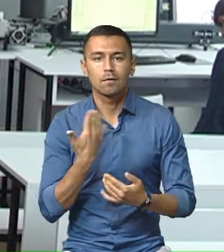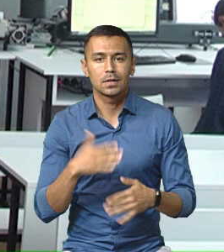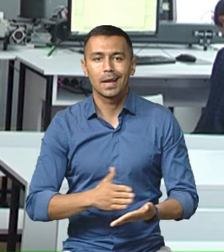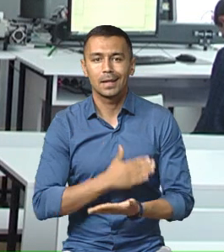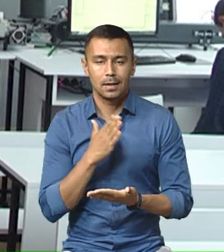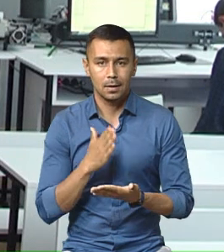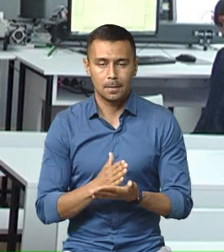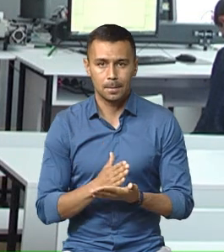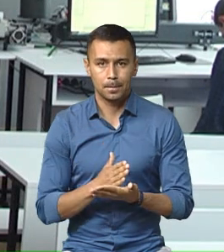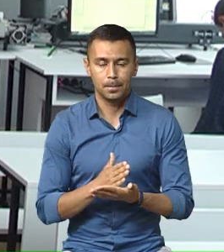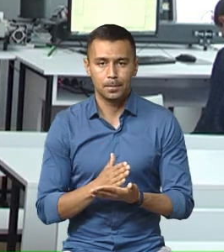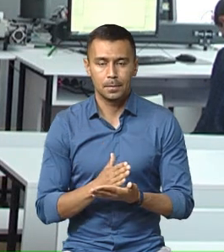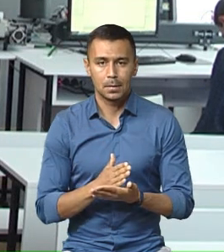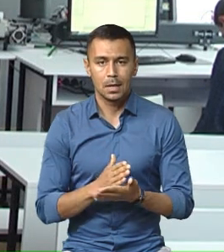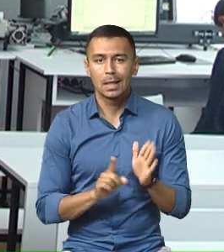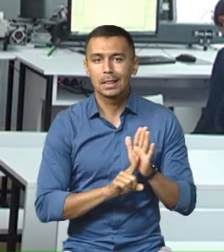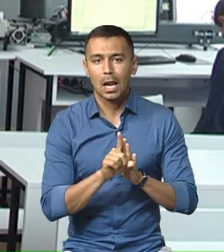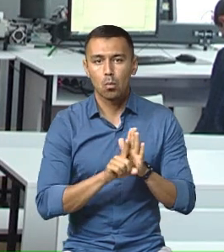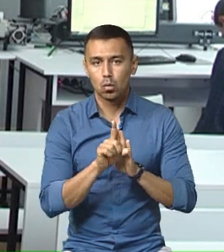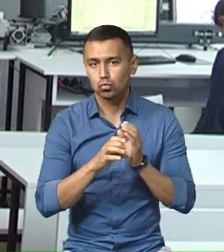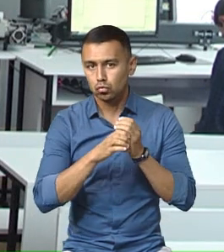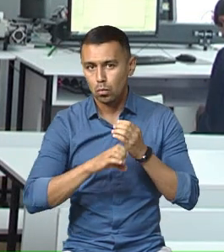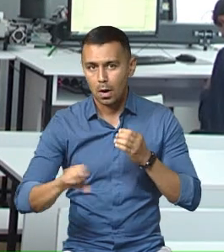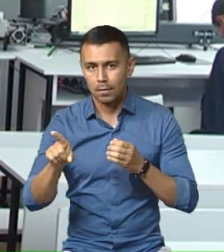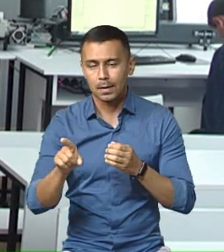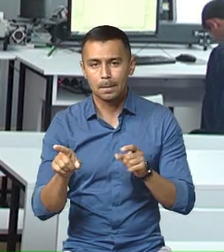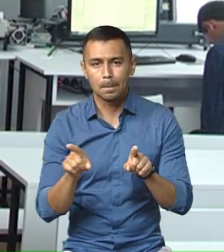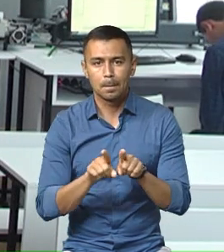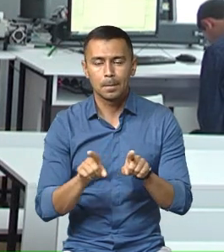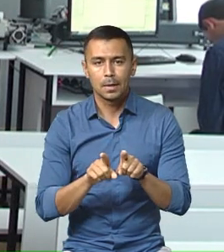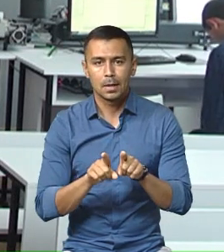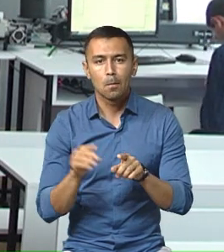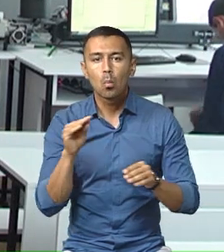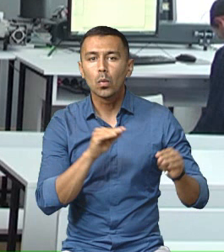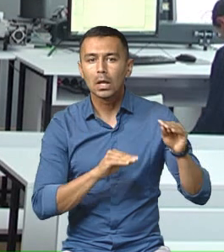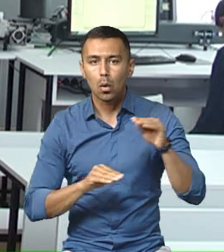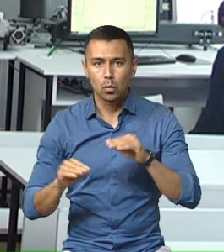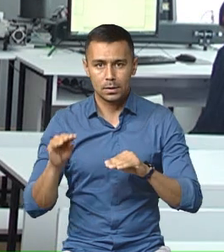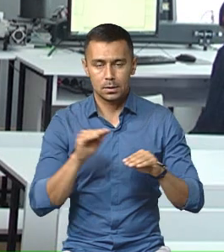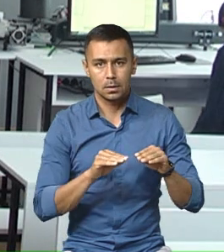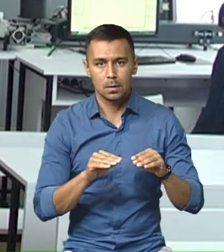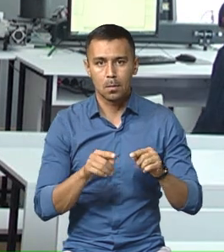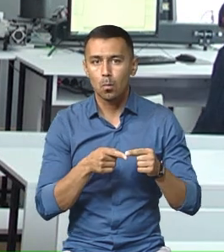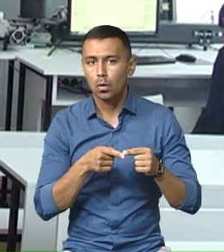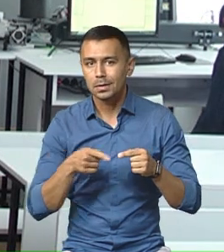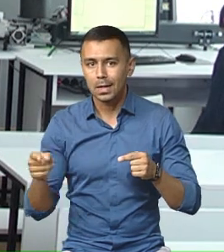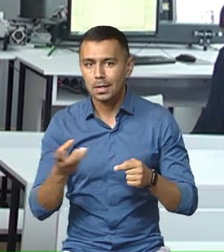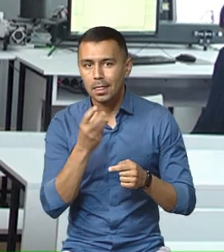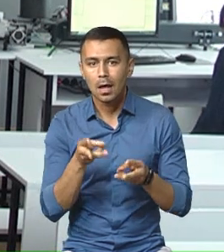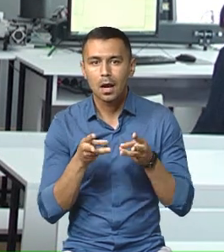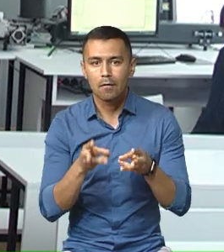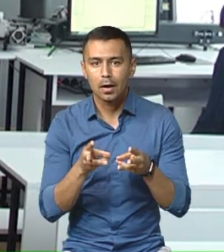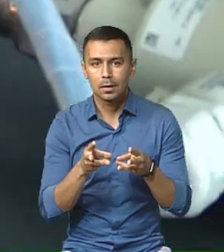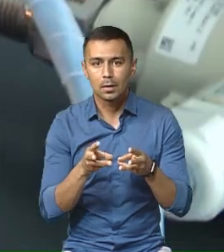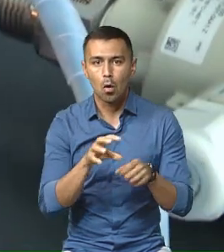знаходиться термотруба і імітується чи моделюється процес нагрівання об'єкта до